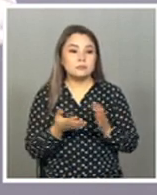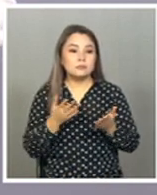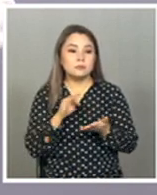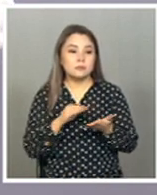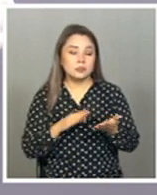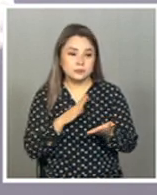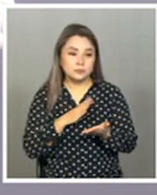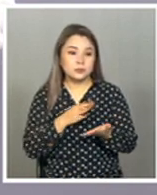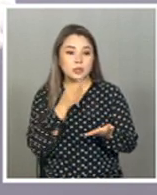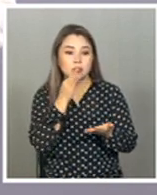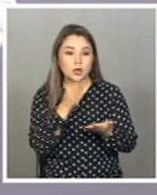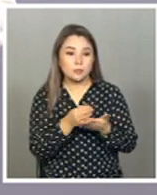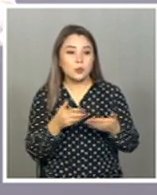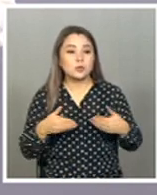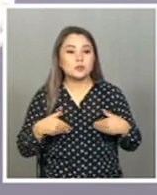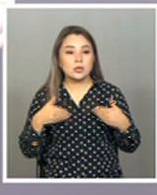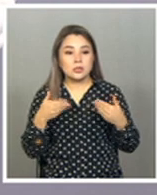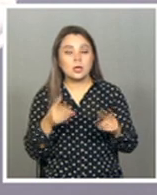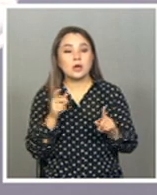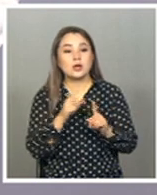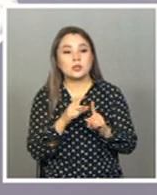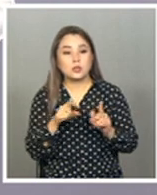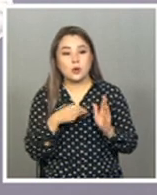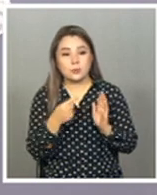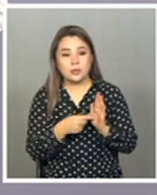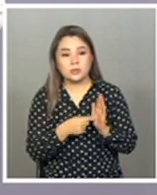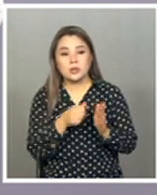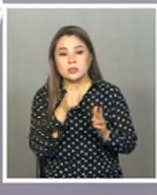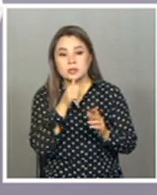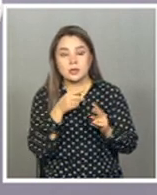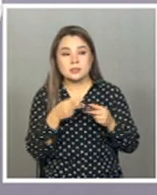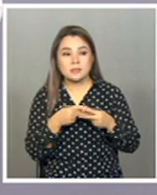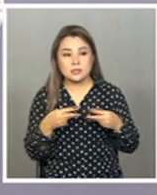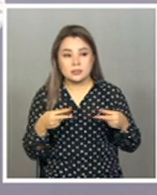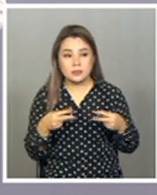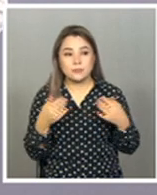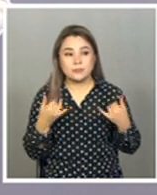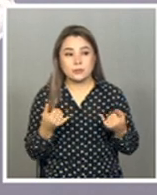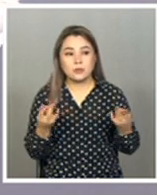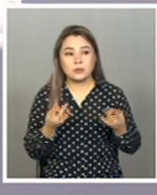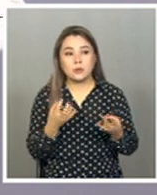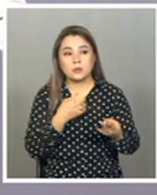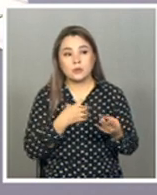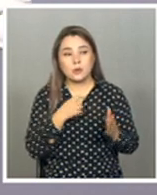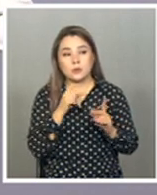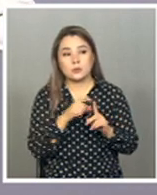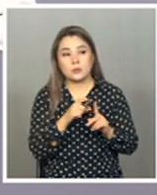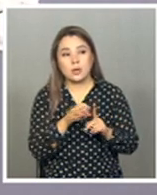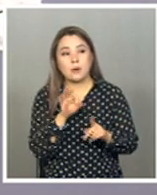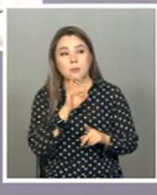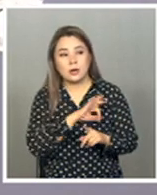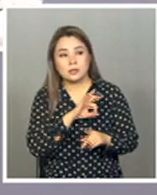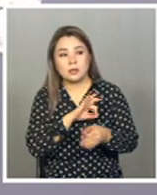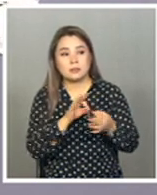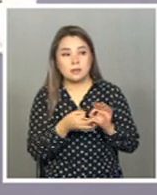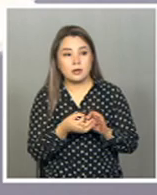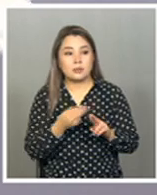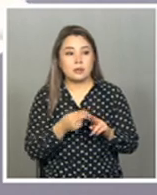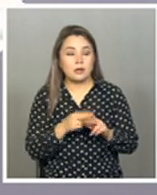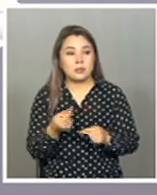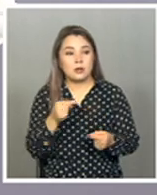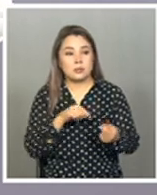Жауаптарыңызды ұсынылған жауаппен салыстырып көрейік. Бұл қажетті сөздерді пайдалана отырып, мынадай диалог